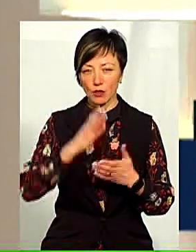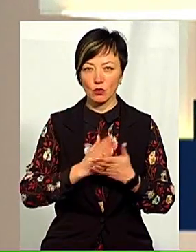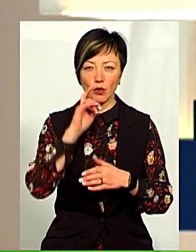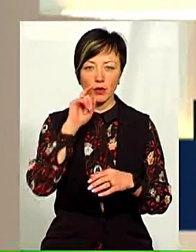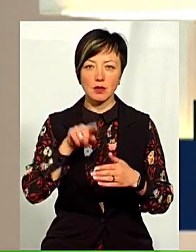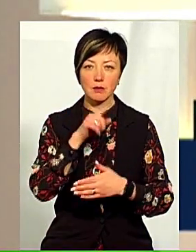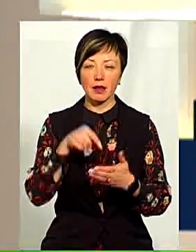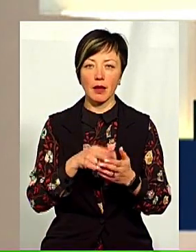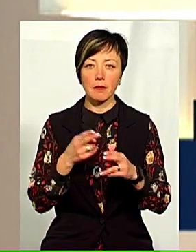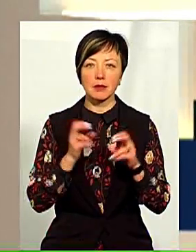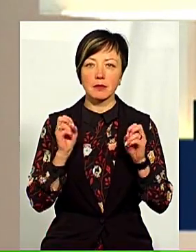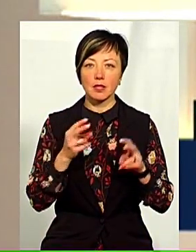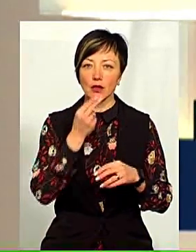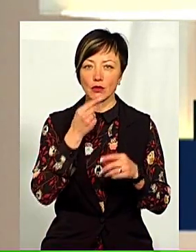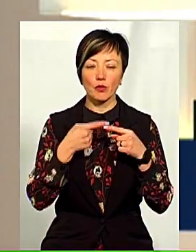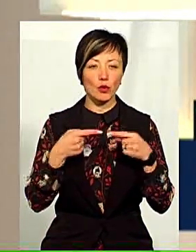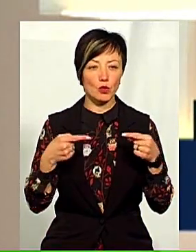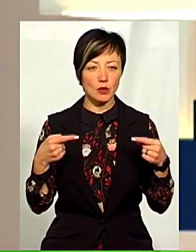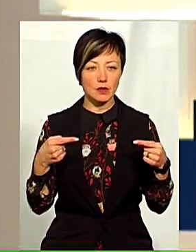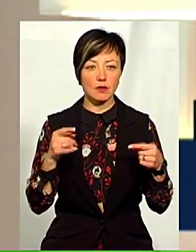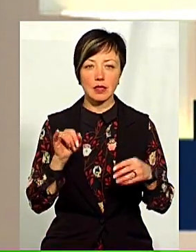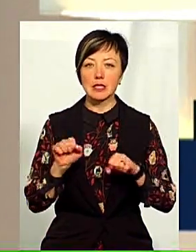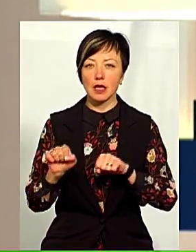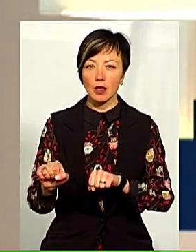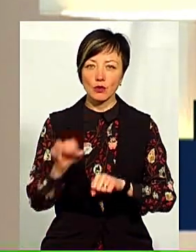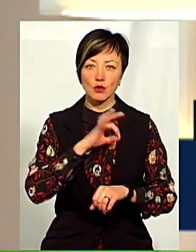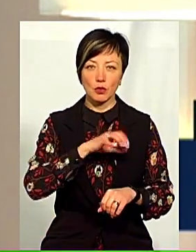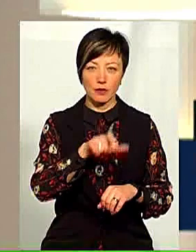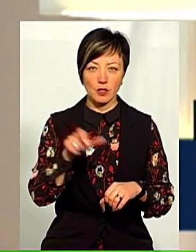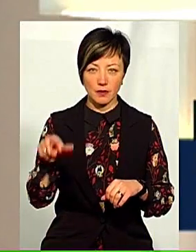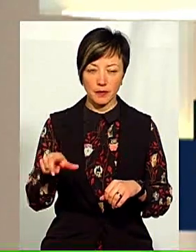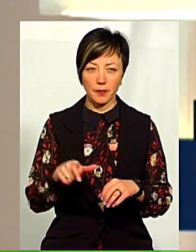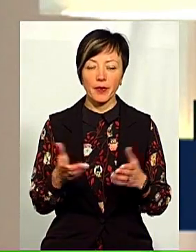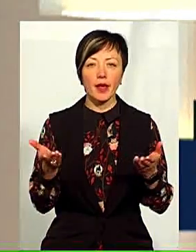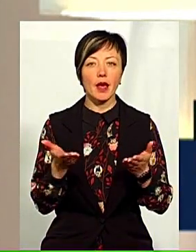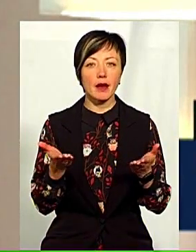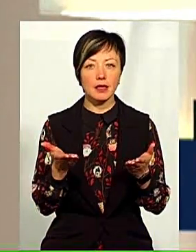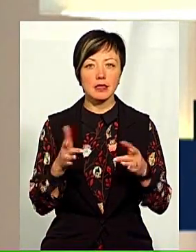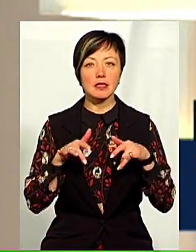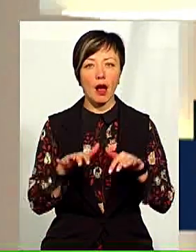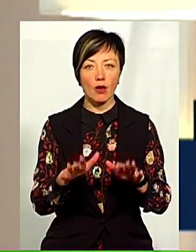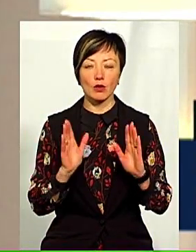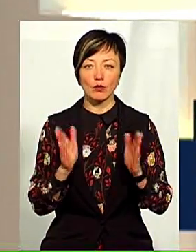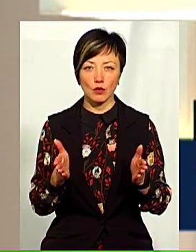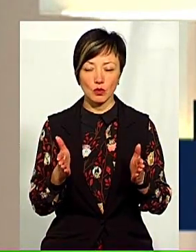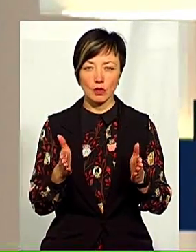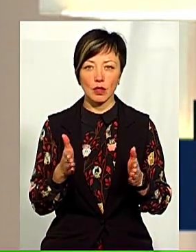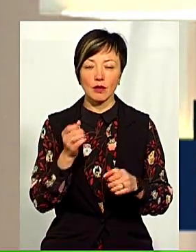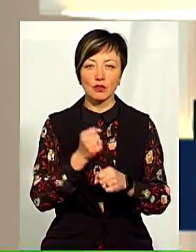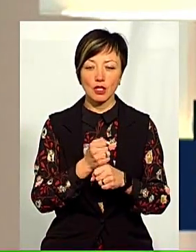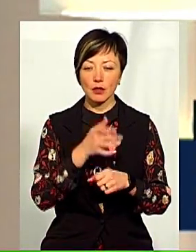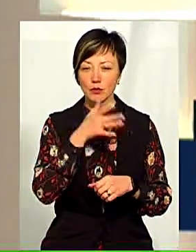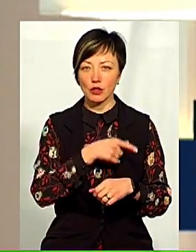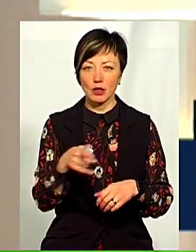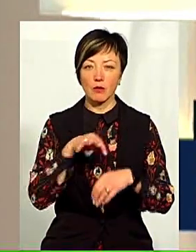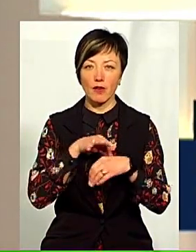України з питань безпечності харчових продуктів та захисту споживачів. Які заходи будуть вжиті під час